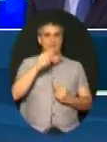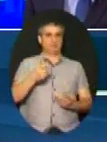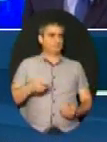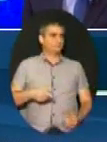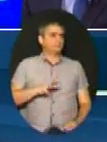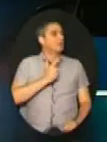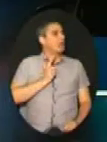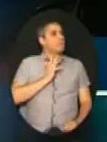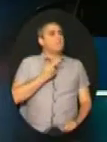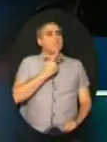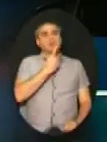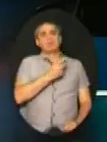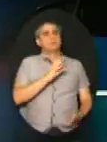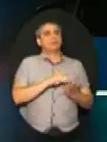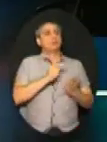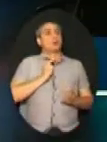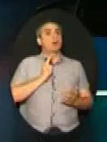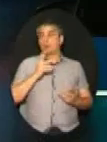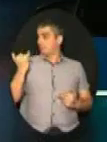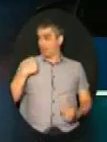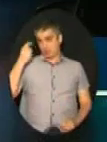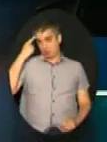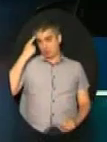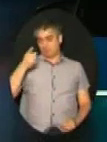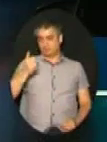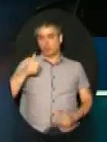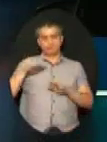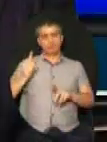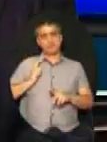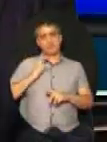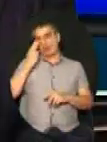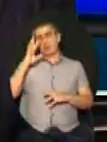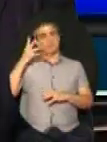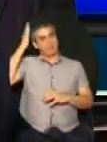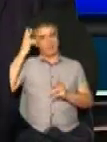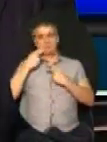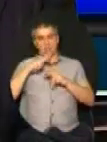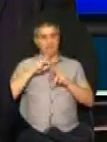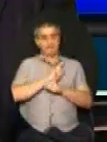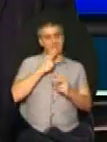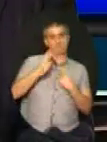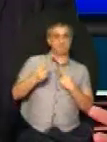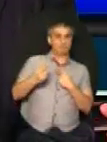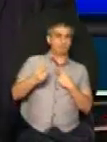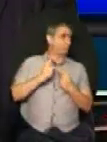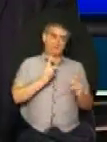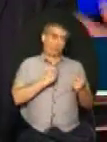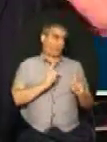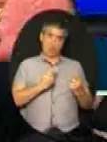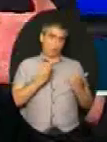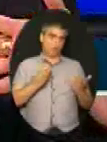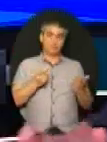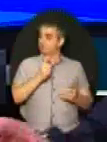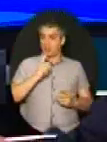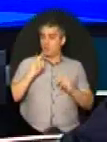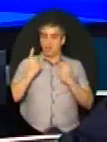הוא חיכה? מה בעצם את אומרת? למה הוא חיכה? בדרך כלל אנחנו יודעים בדרך כלל אנחנו יודעים שראש הממשלה מחכה לראות מה בנט מגיב, ואחר כך הוא מגיב מיד. הפעם זה לא קרה. הפעם